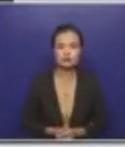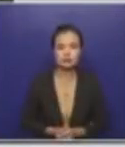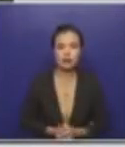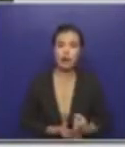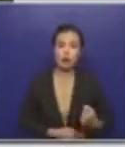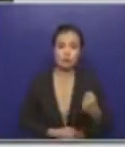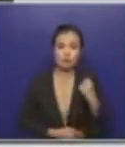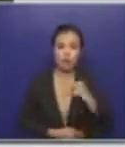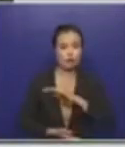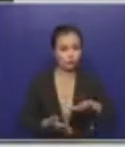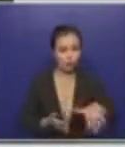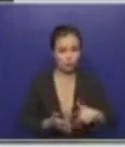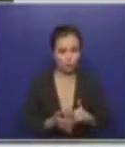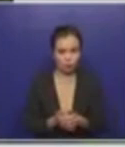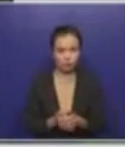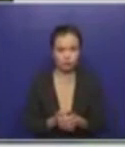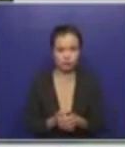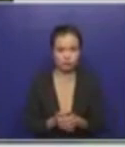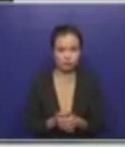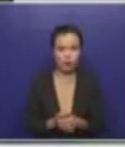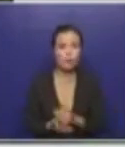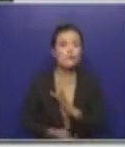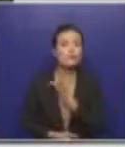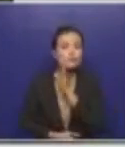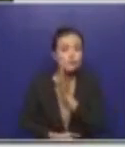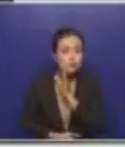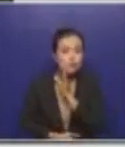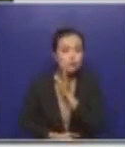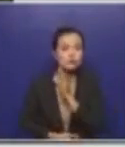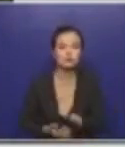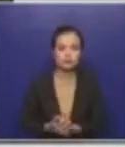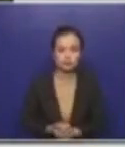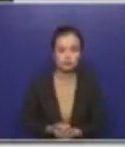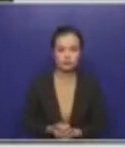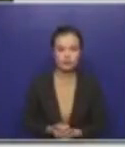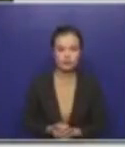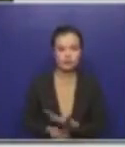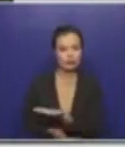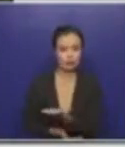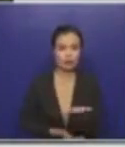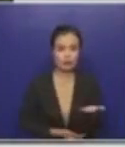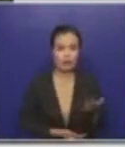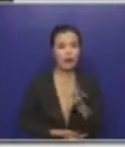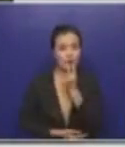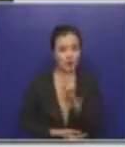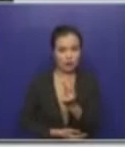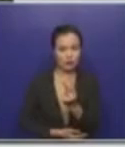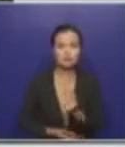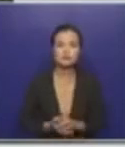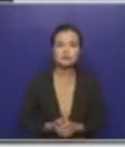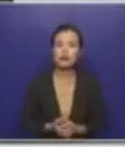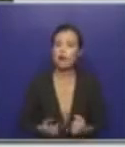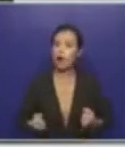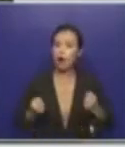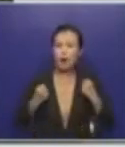าจทั้งหมดทั้งปวงเนี่ยครับเป็นสิ่งสมมุติครับที่สำคัญก็คือหลายท่านนะครับเคยเห็นไม่ว่าคุณจะมีอำนา